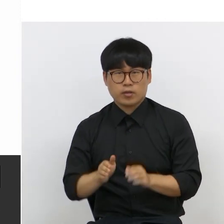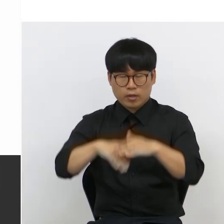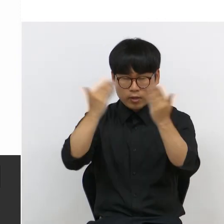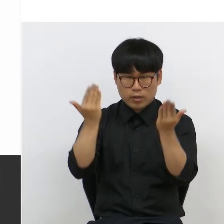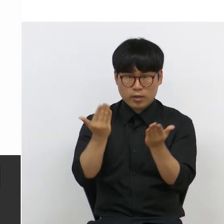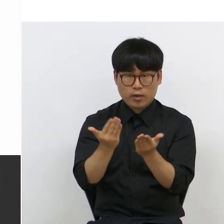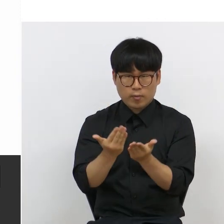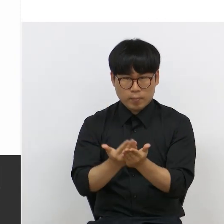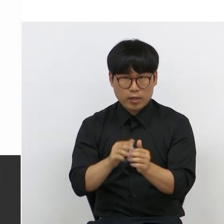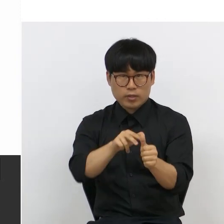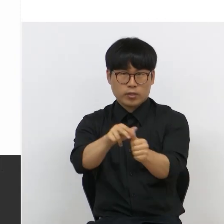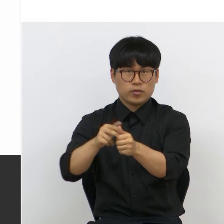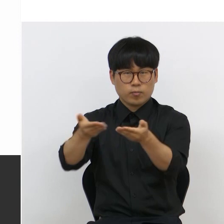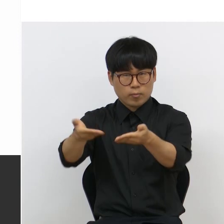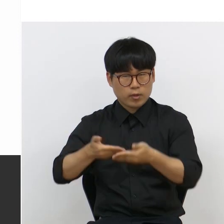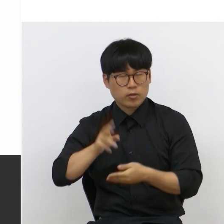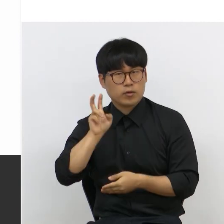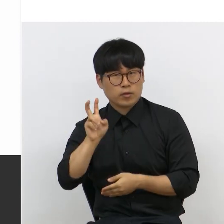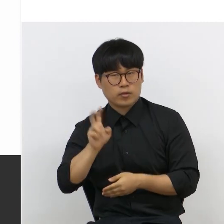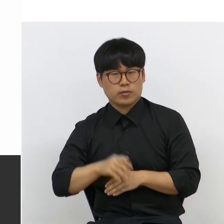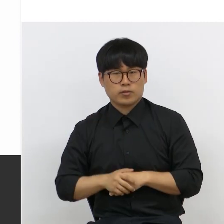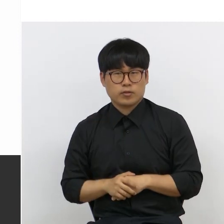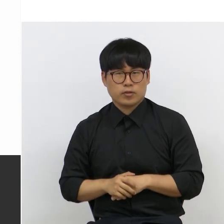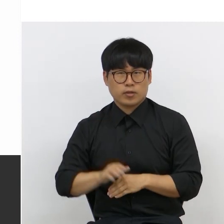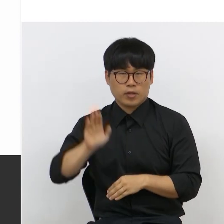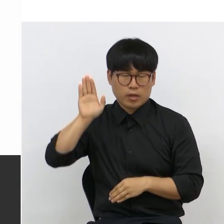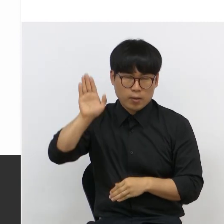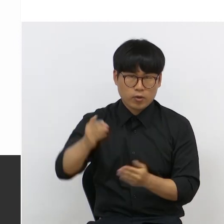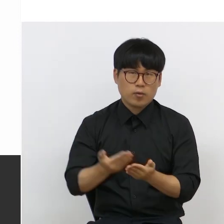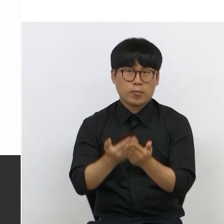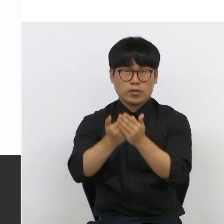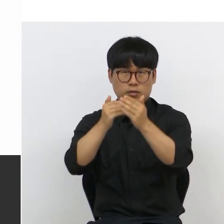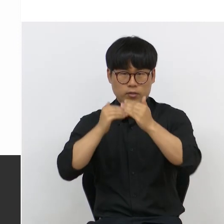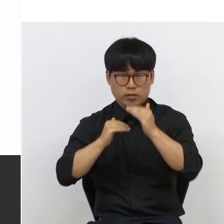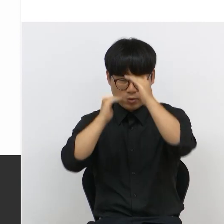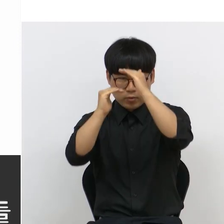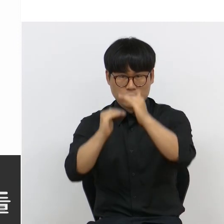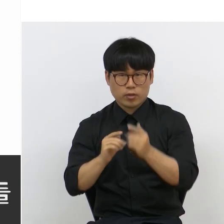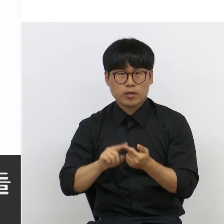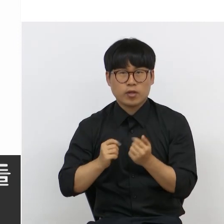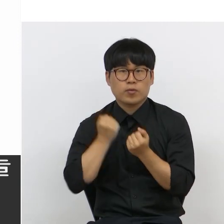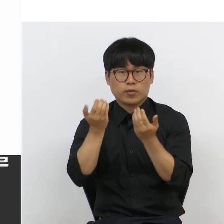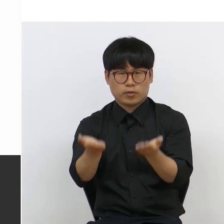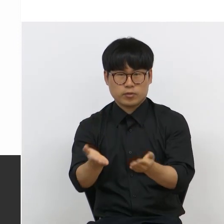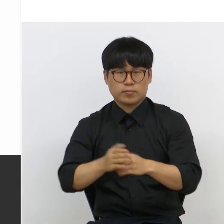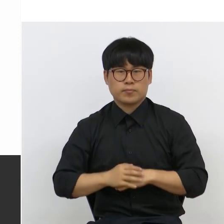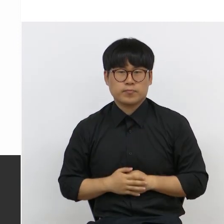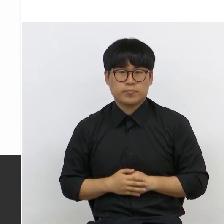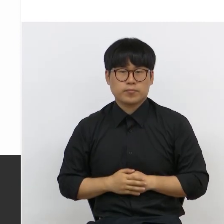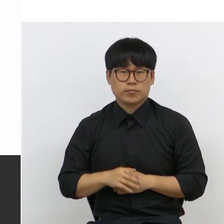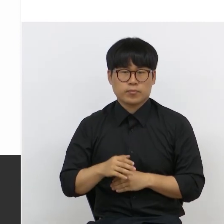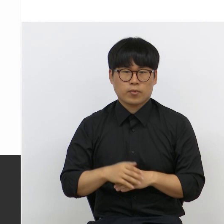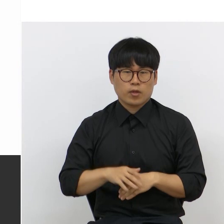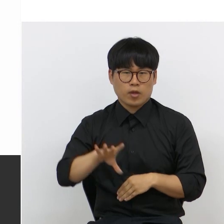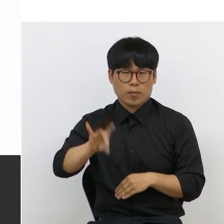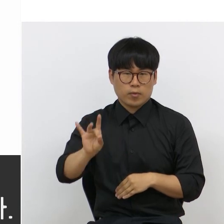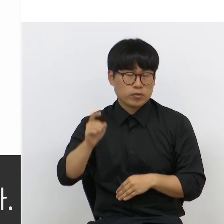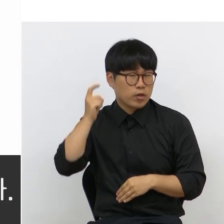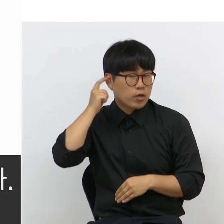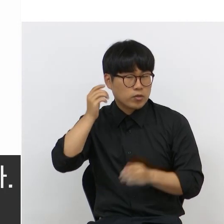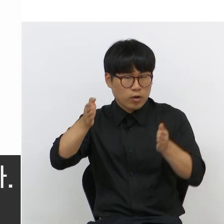부분은 이미 정보를 가지고 계실 거라고 생각하고 향후 발전 방향에 대해서 간단히 말씀을 드리겠습니다. 우선 청각